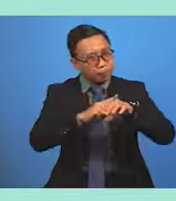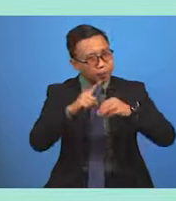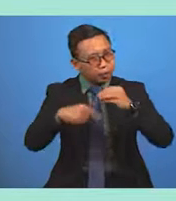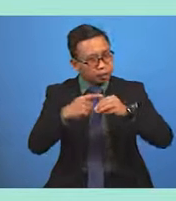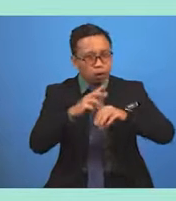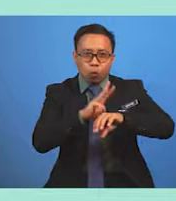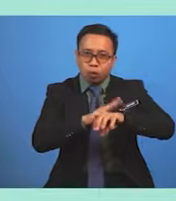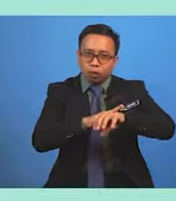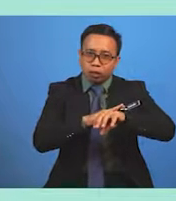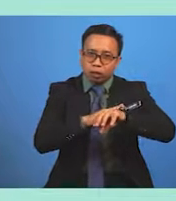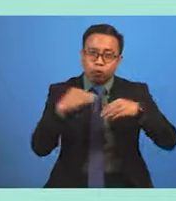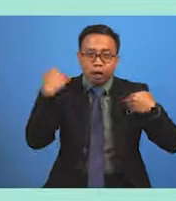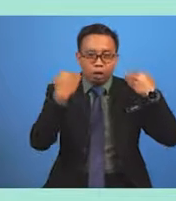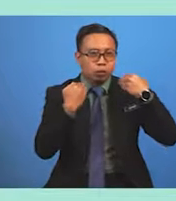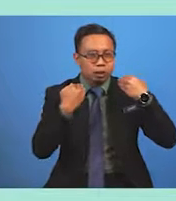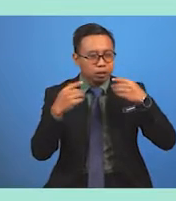ini menyerang ternakan?